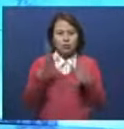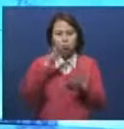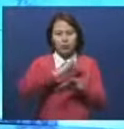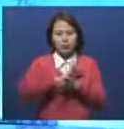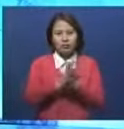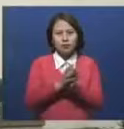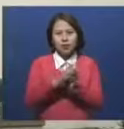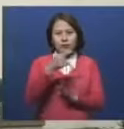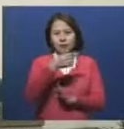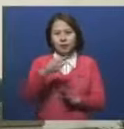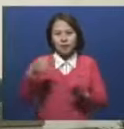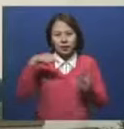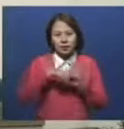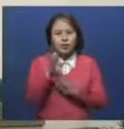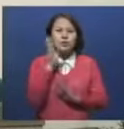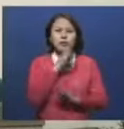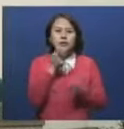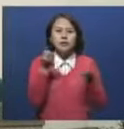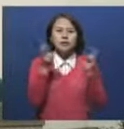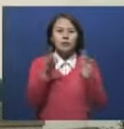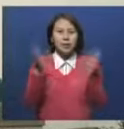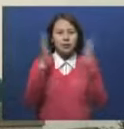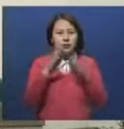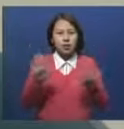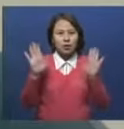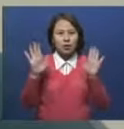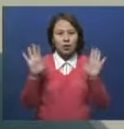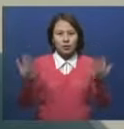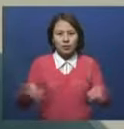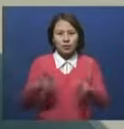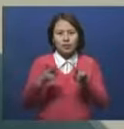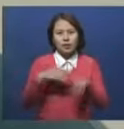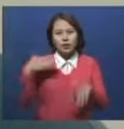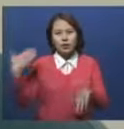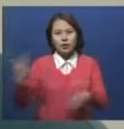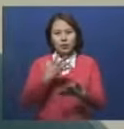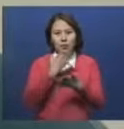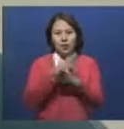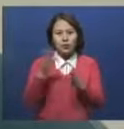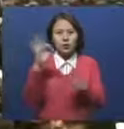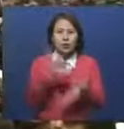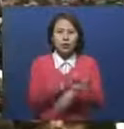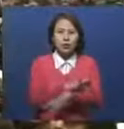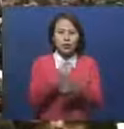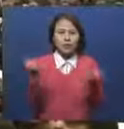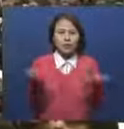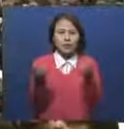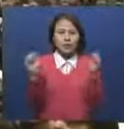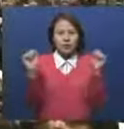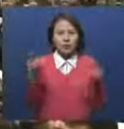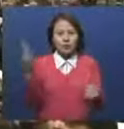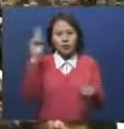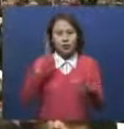сият. Бірінші қабаттың сол қанатында елдерге арналған намазхана орналасқан. Ал оң қанатында неке қию рәсімдері өтетін бөлме мен құран оқу залы